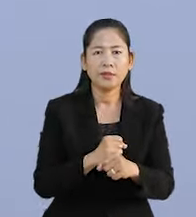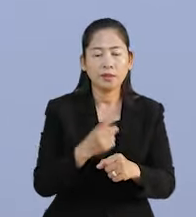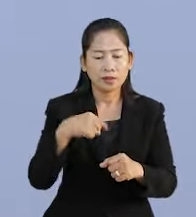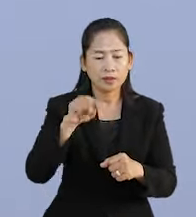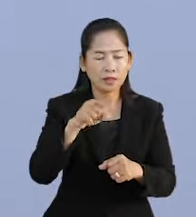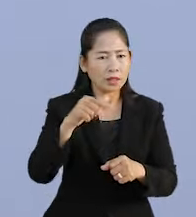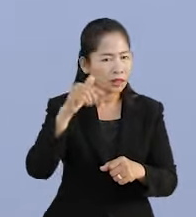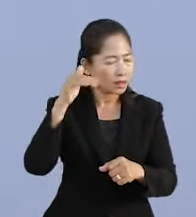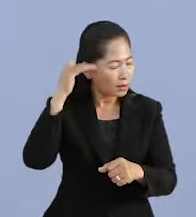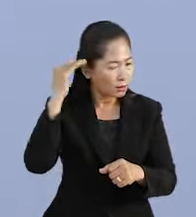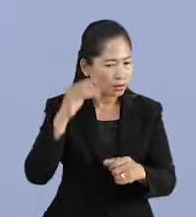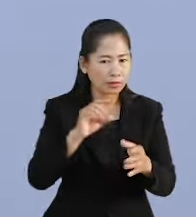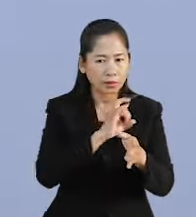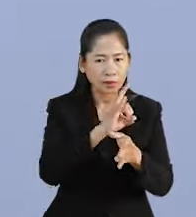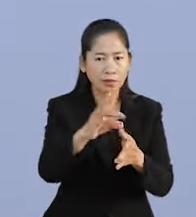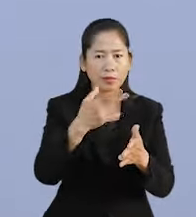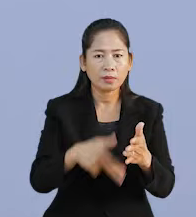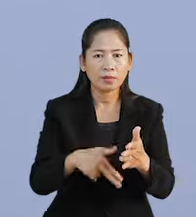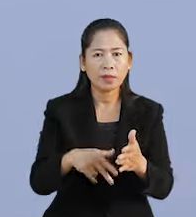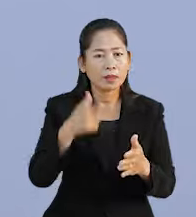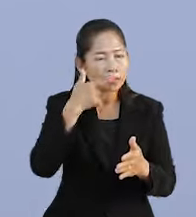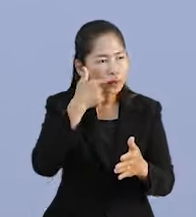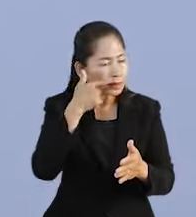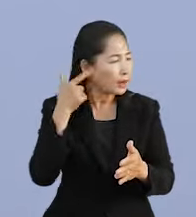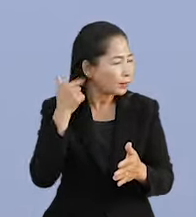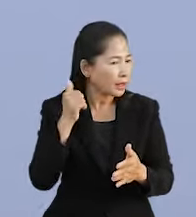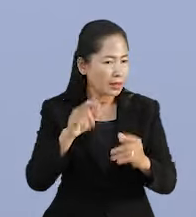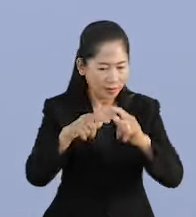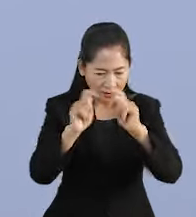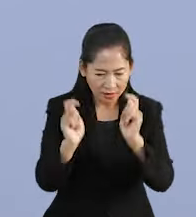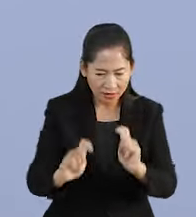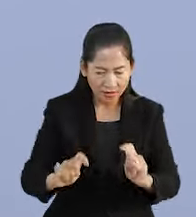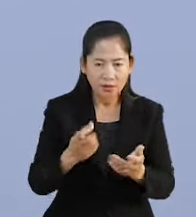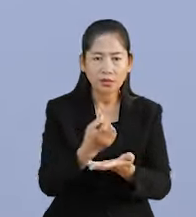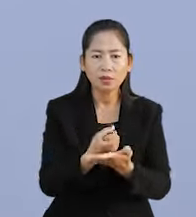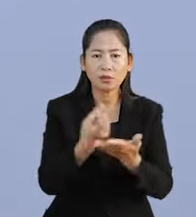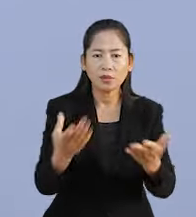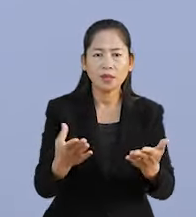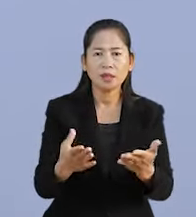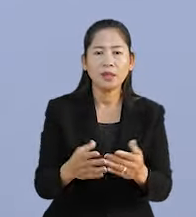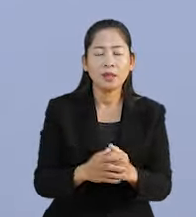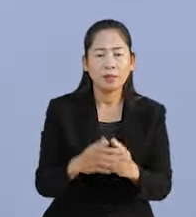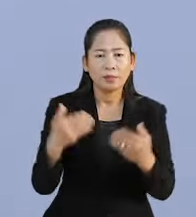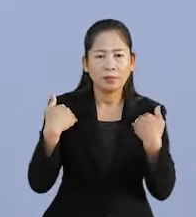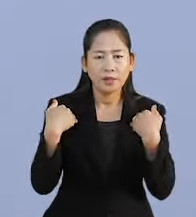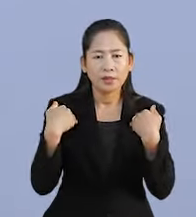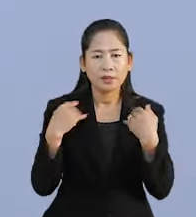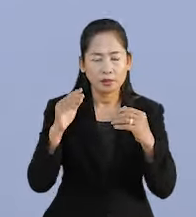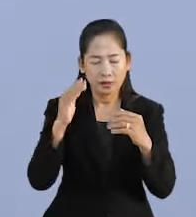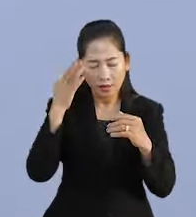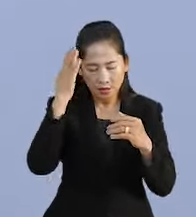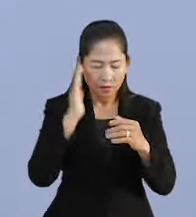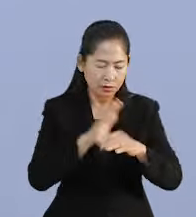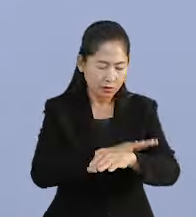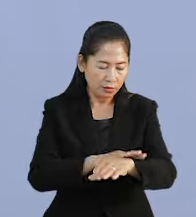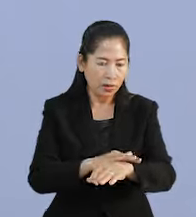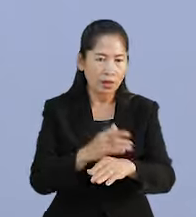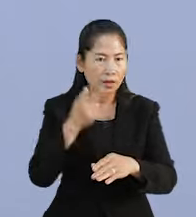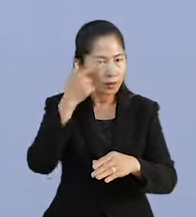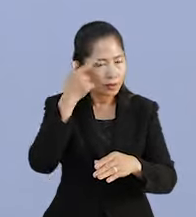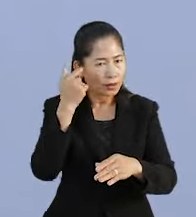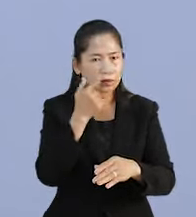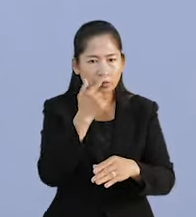តាគាត់ប្រកបរបរអ្វីតាម្ដាយអ្នកមានរាងរើដូចម្ដេចតាគាត់មានសម្បុរមុខសក់ភ្នែកមា